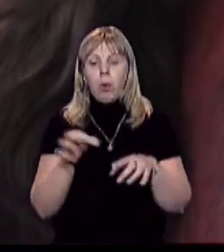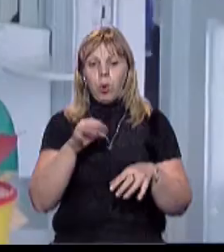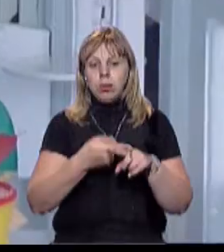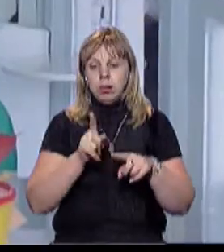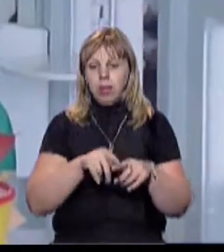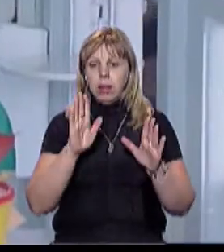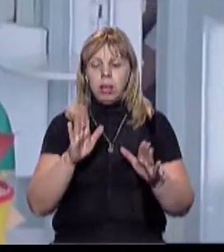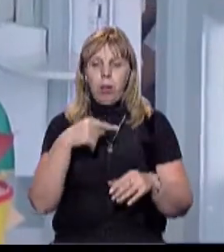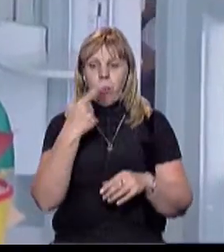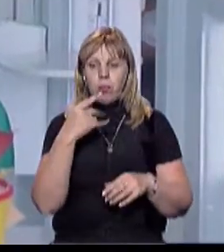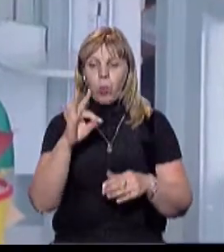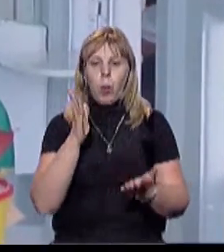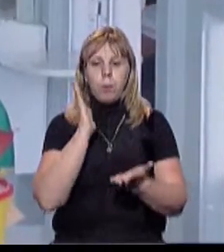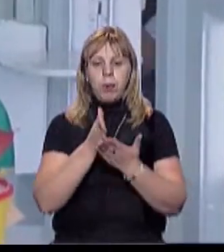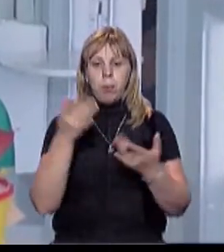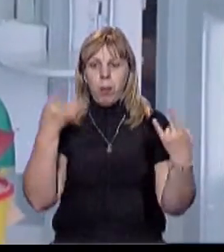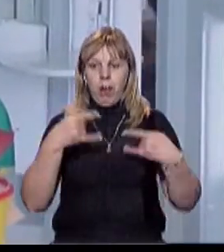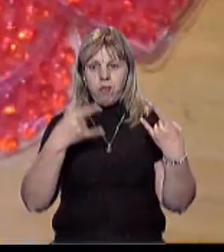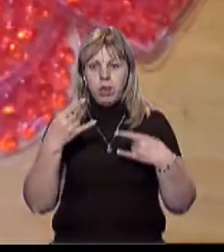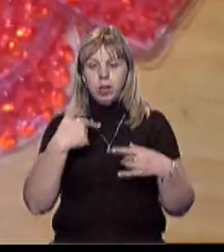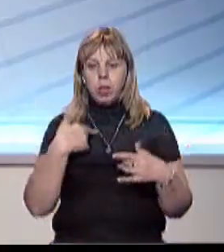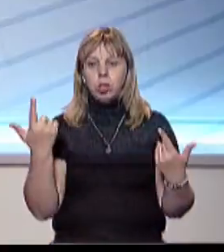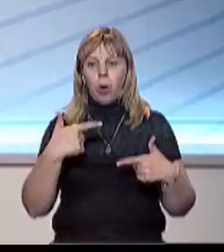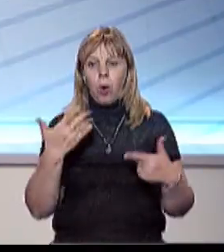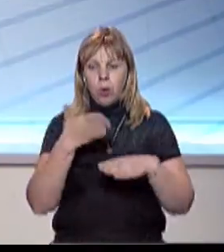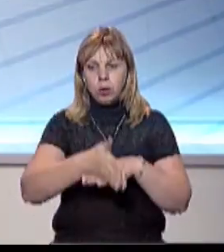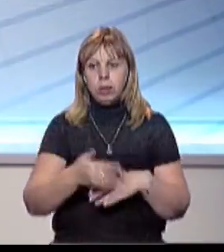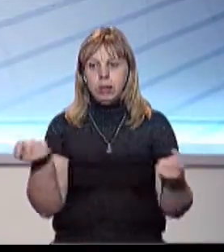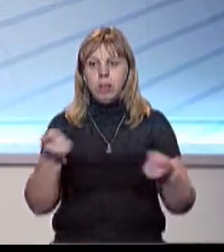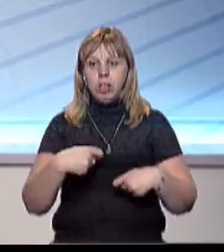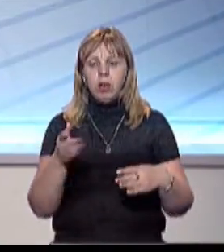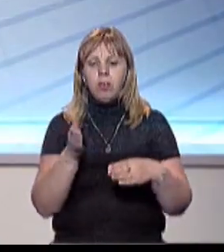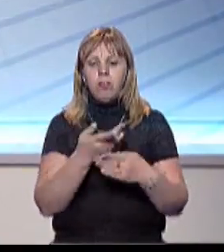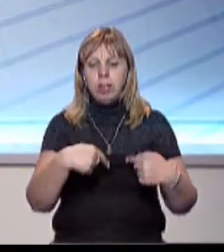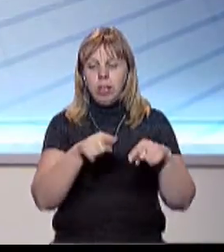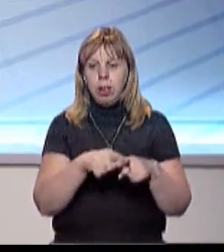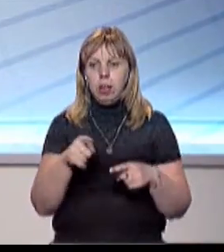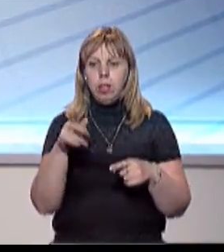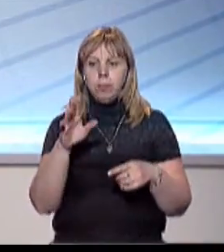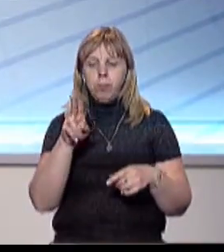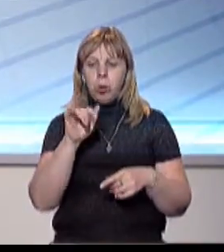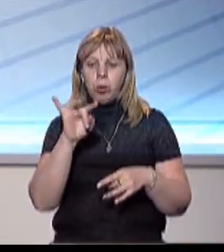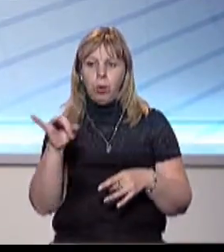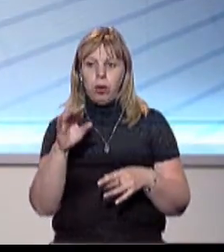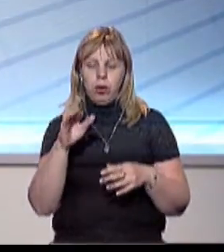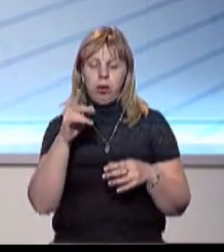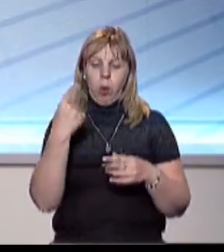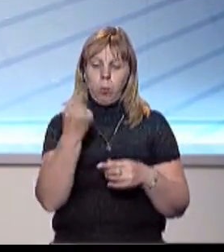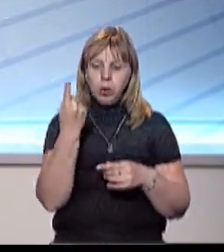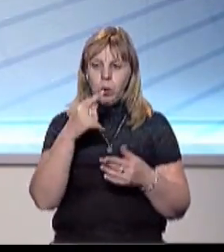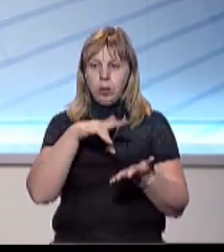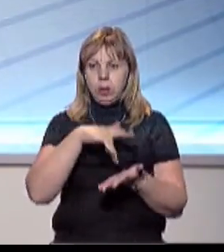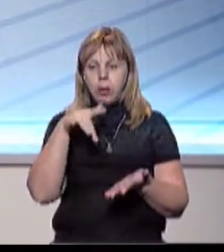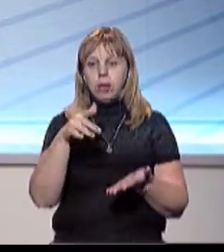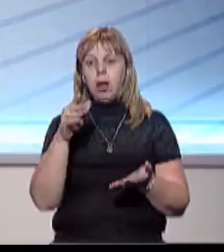не тільки поговоримо у прямому ефірі з нашою гостею, завідувачкою відділення комплектування донорських кадрів обласної